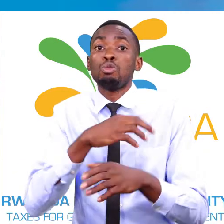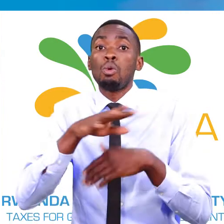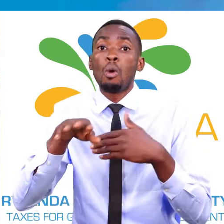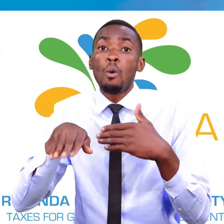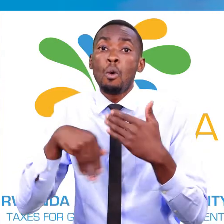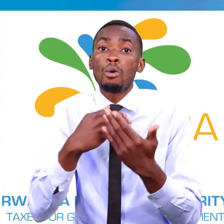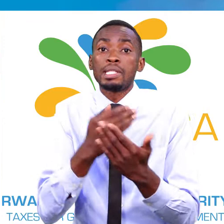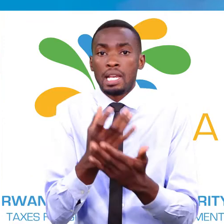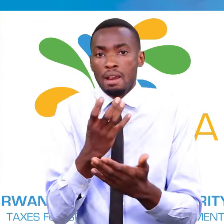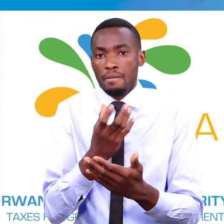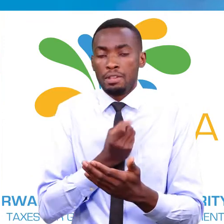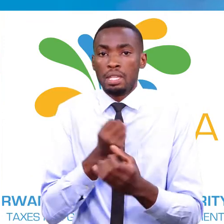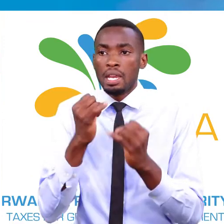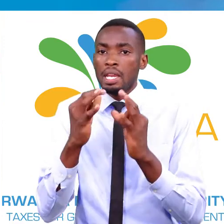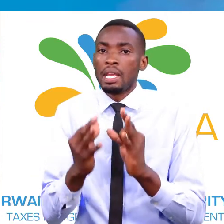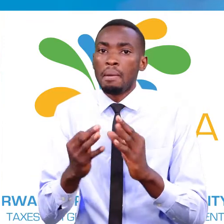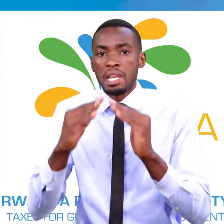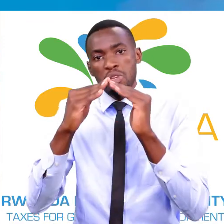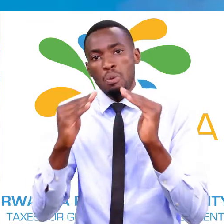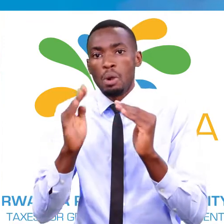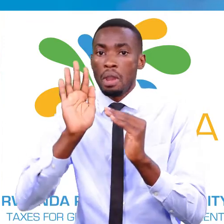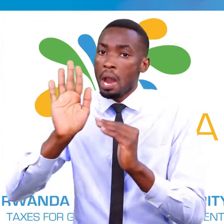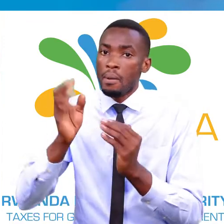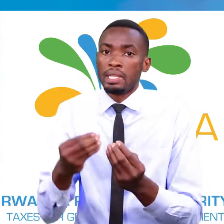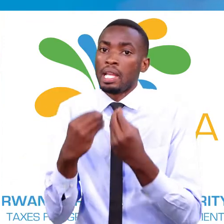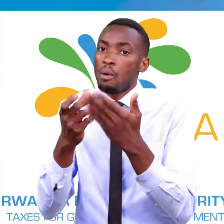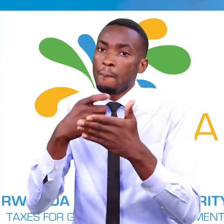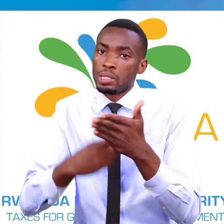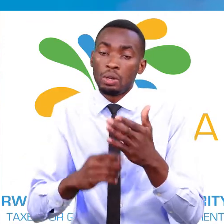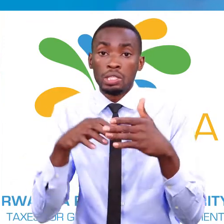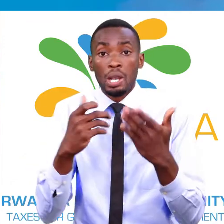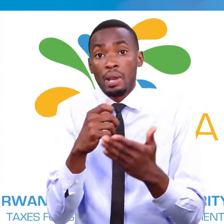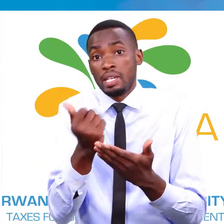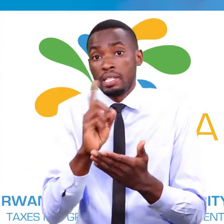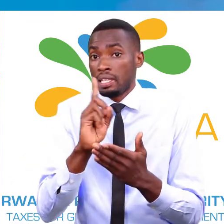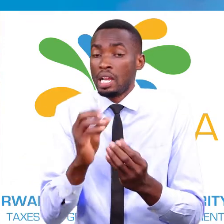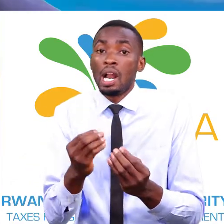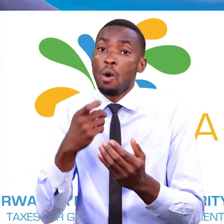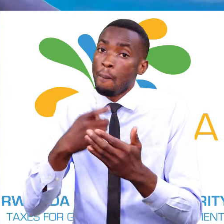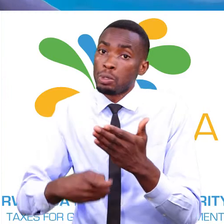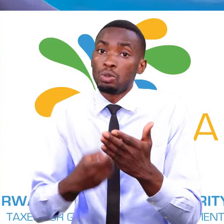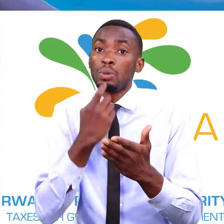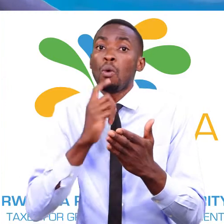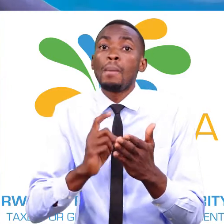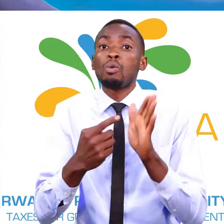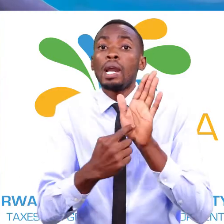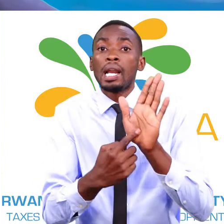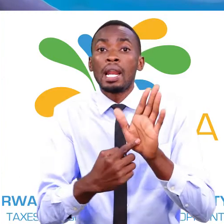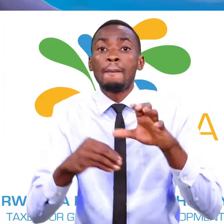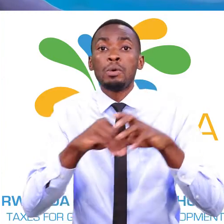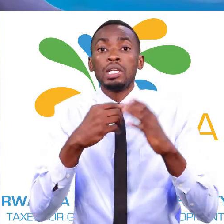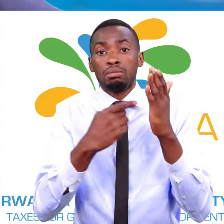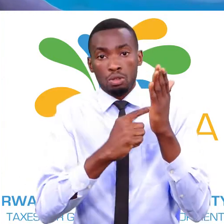inyubako. Yaba ari inyubako itanga umusoro cyangwa se ari inyubako isonewe, ni byiza ko ayo makuru agaragara akajya mu